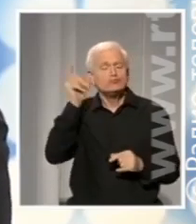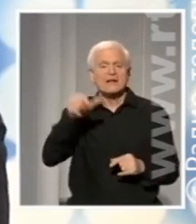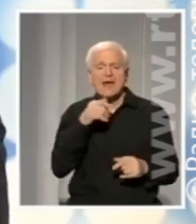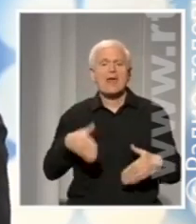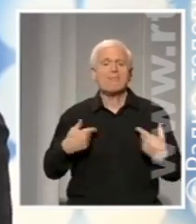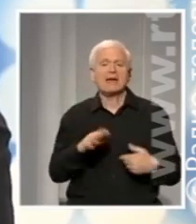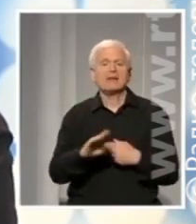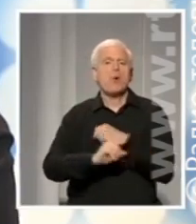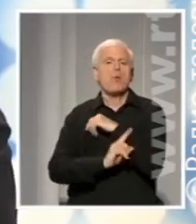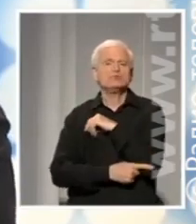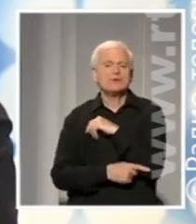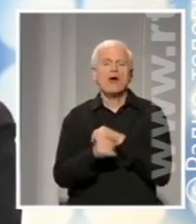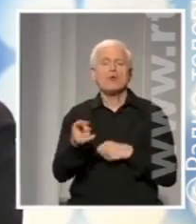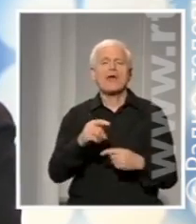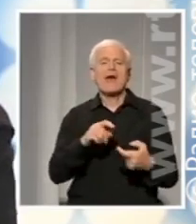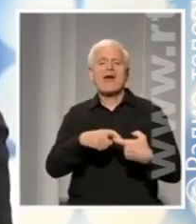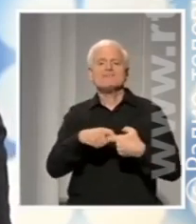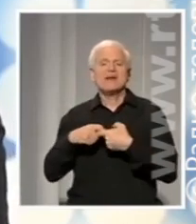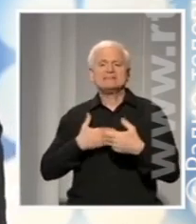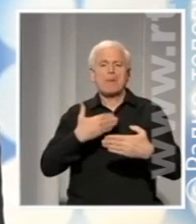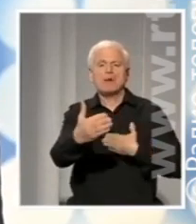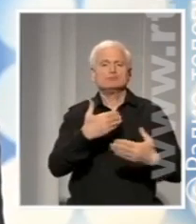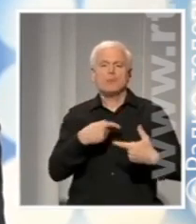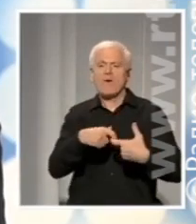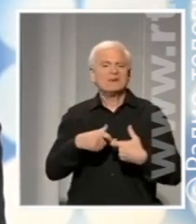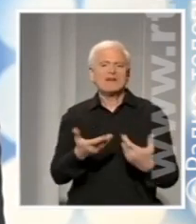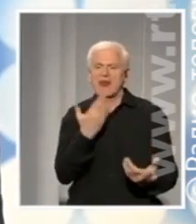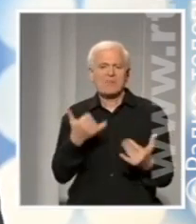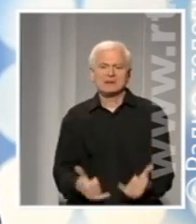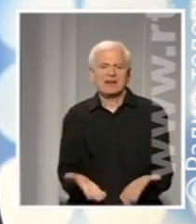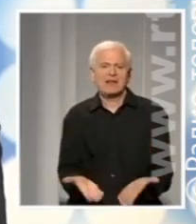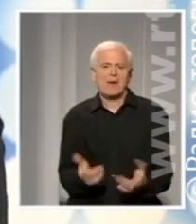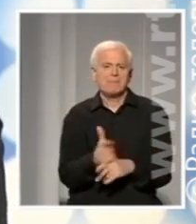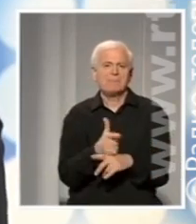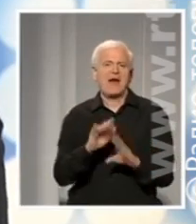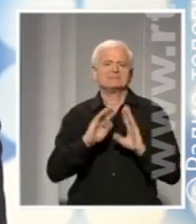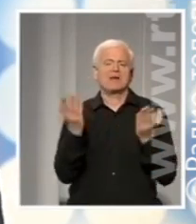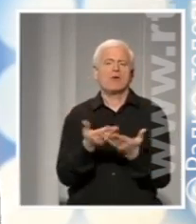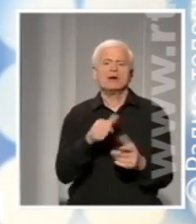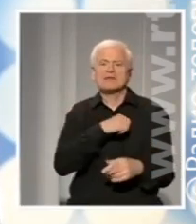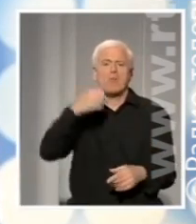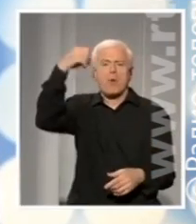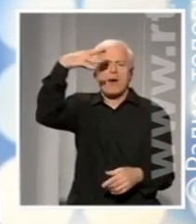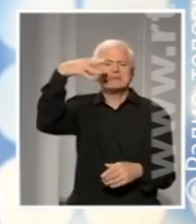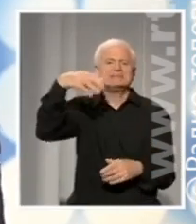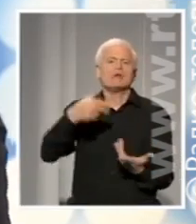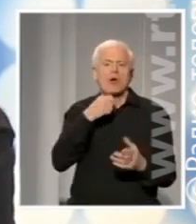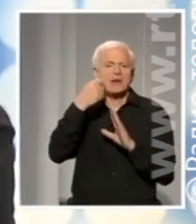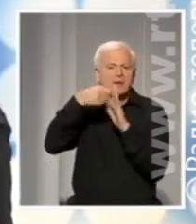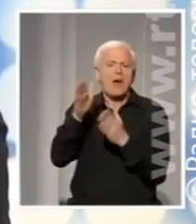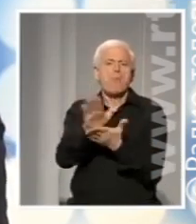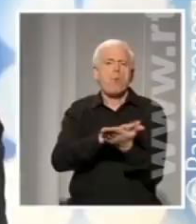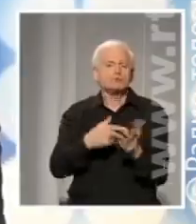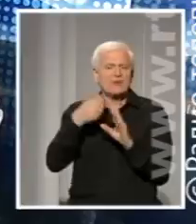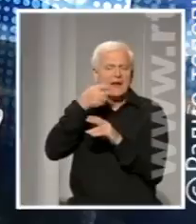mlađeg uzrasta, jeste interakcija sa njima. Ovde toga nema. Bilo je, upali se svetlo, kreni i počni. Tako